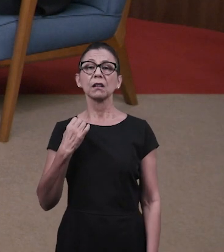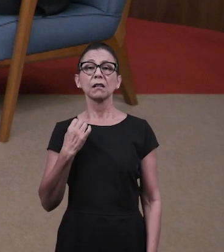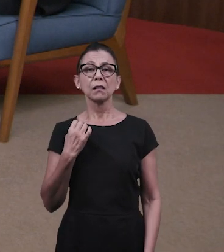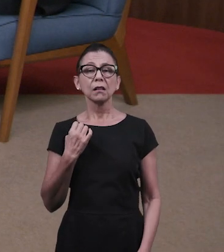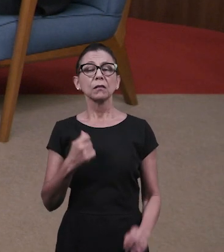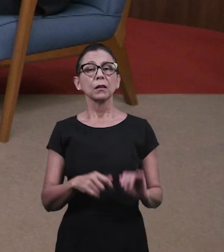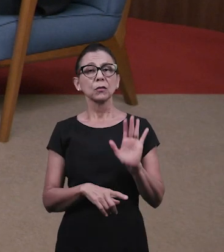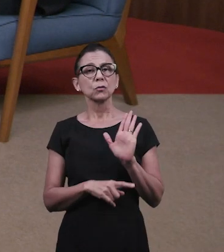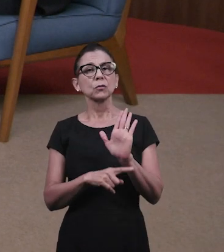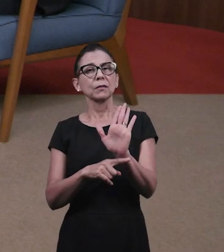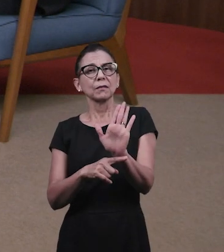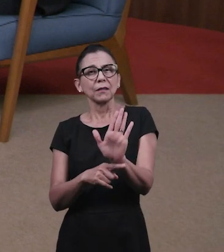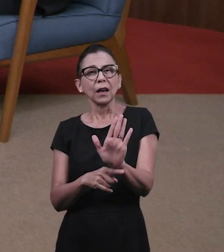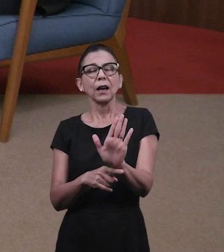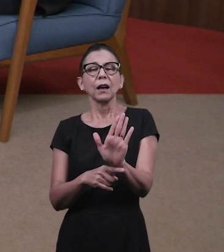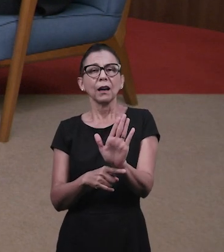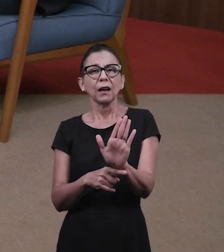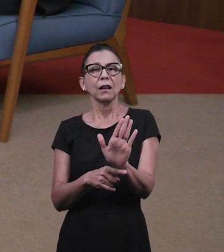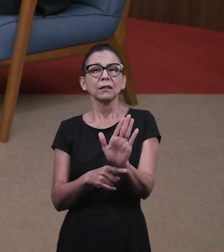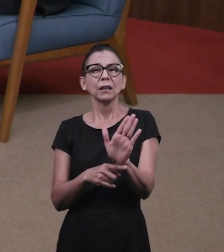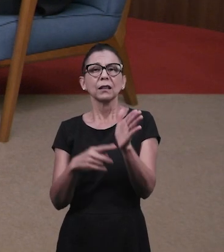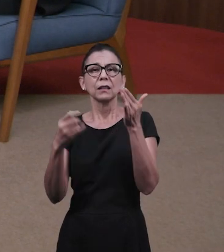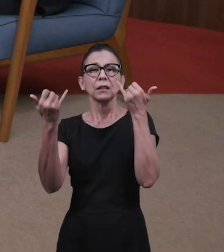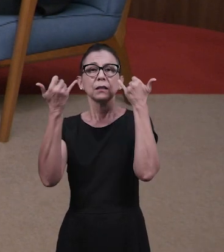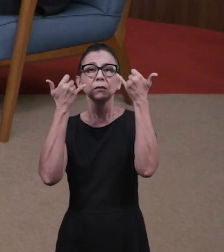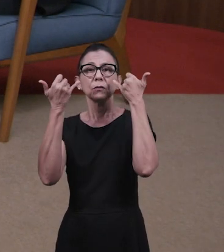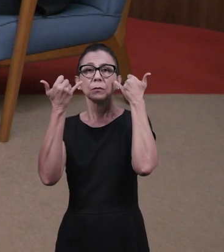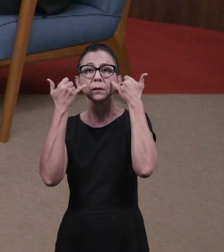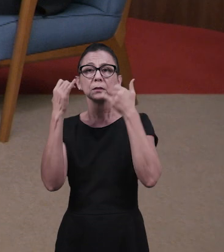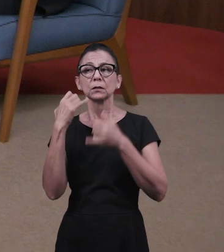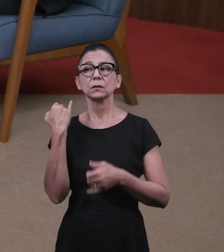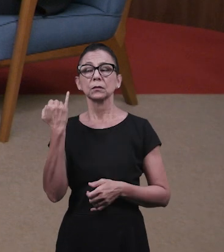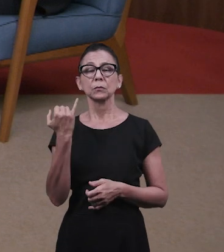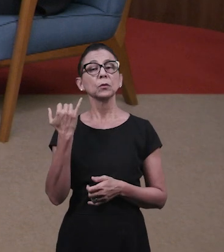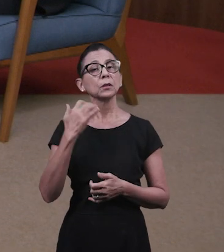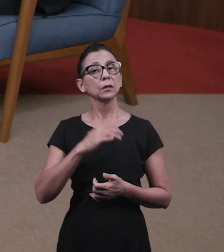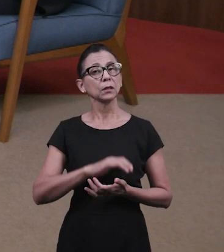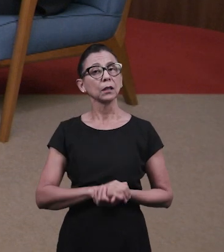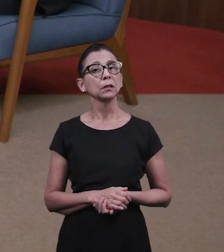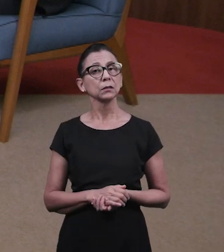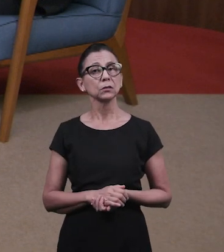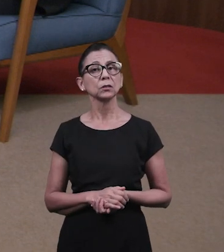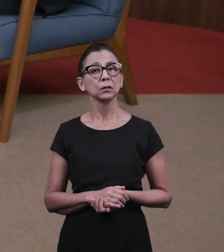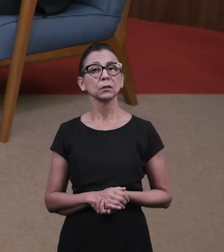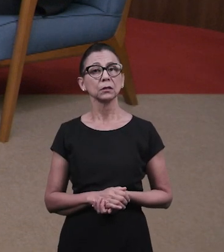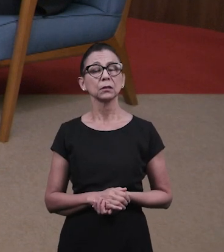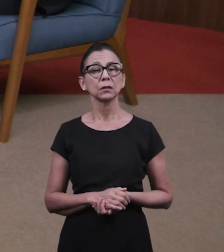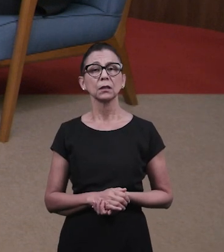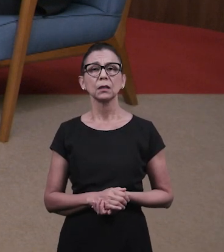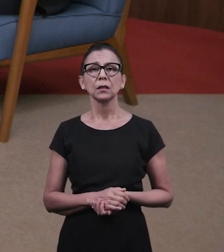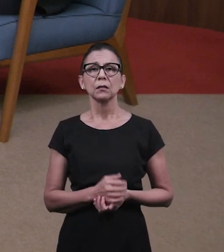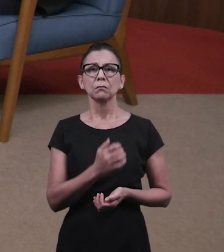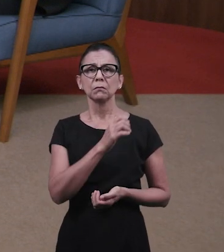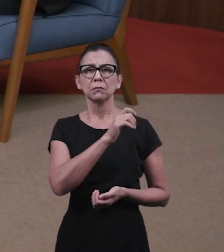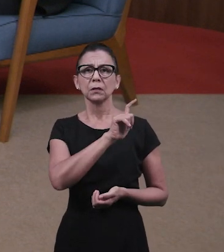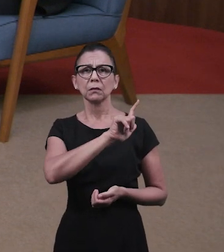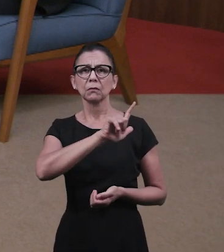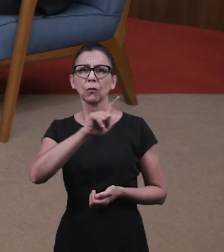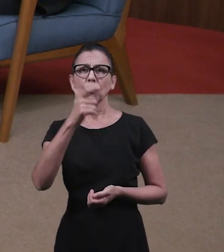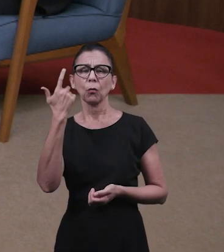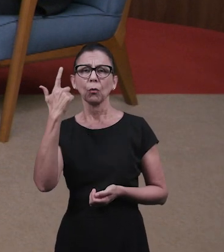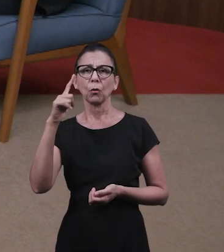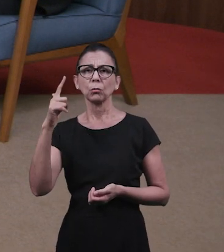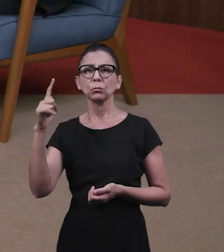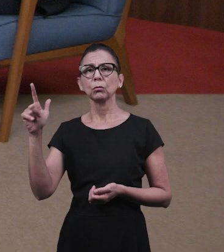des contributions pour nous, pas seulement dans la programmation annonçant l'évangile éternel, comme aussi pour toutes les